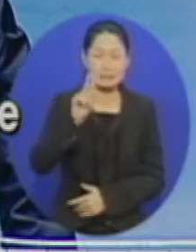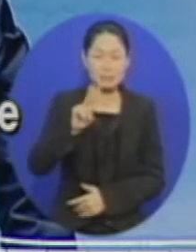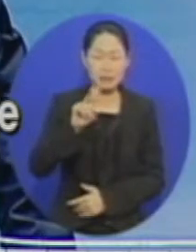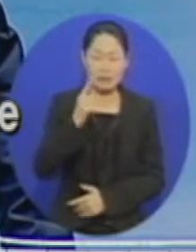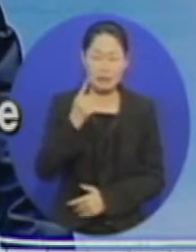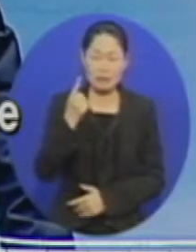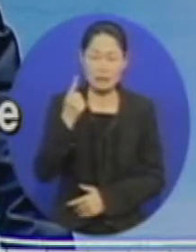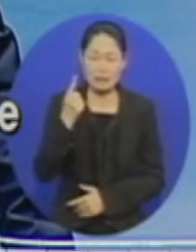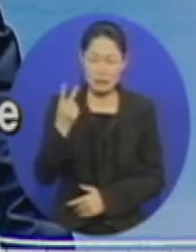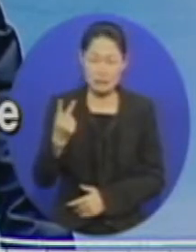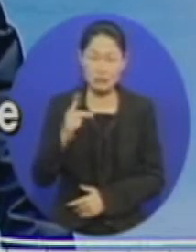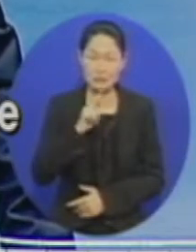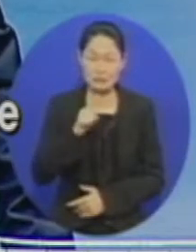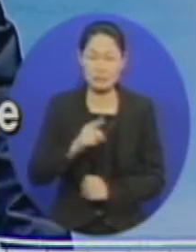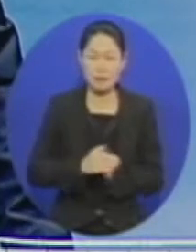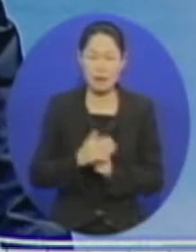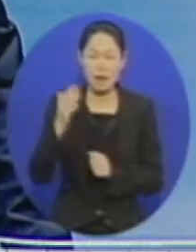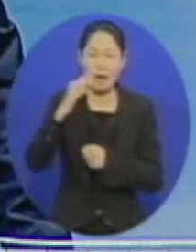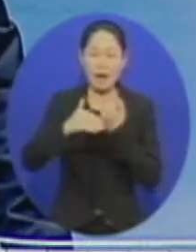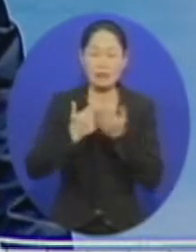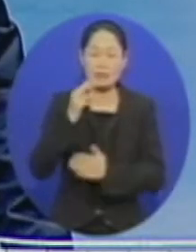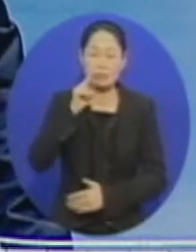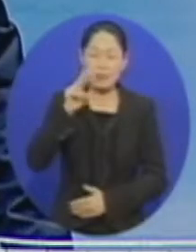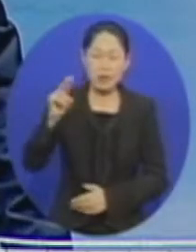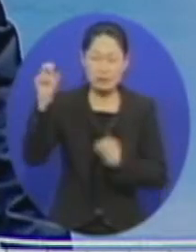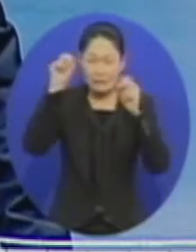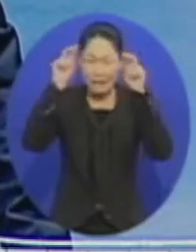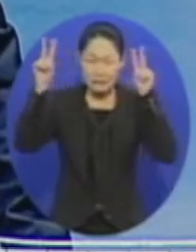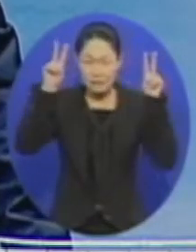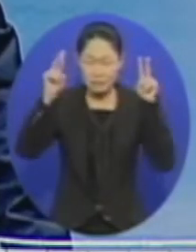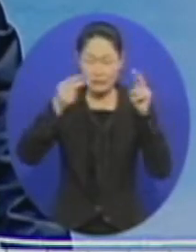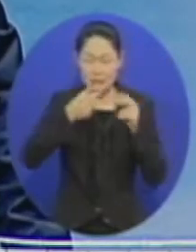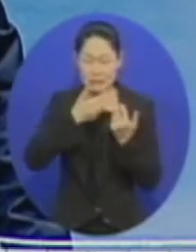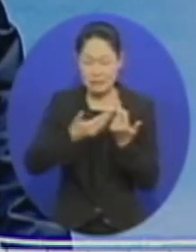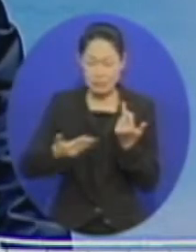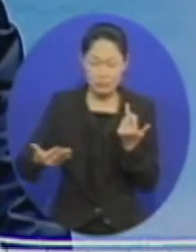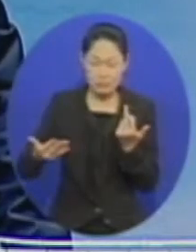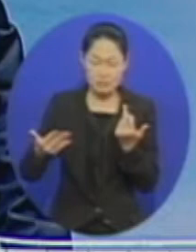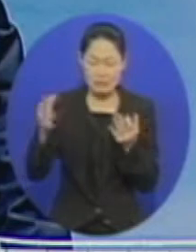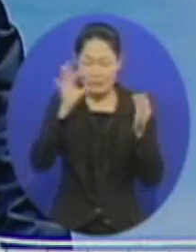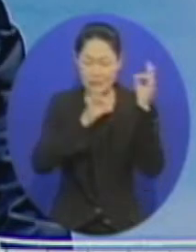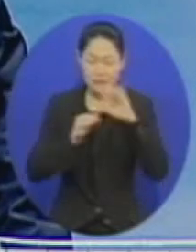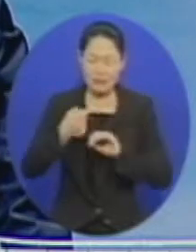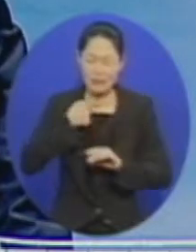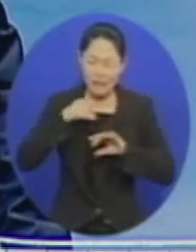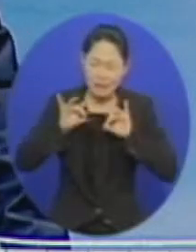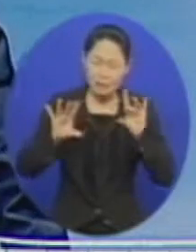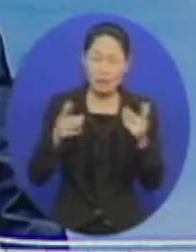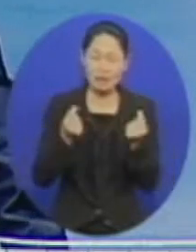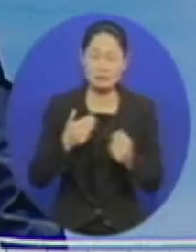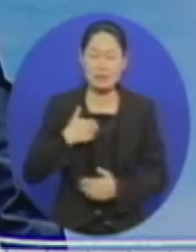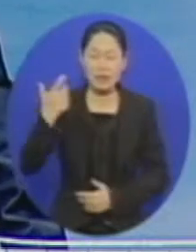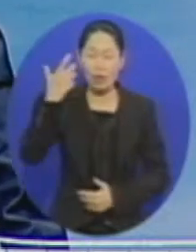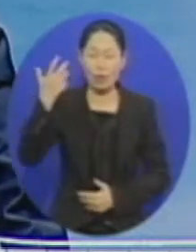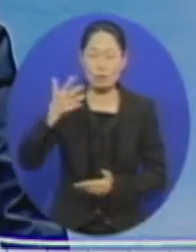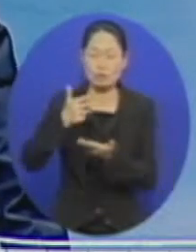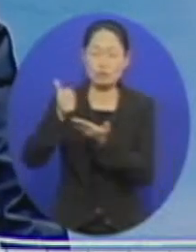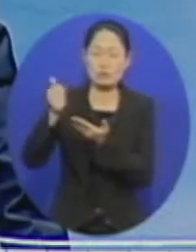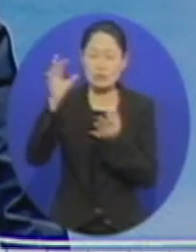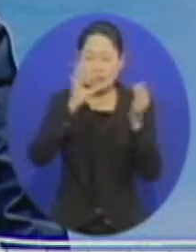말씀입니다 하나님이여 사슴이 시냇물을 찾기에 갈급함 같이 내 영혼이 주를 찾기에